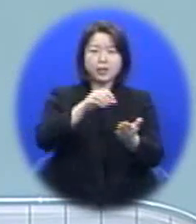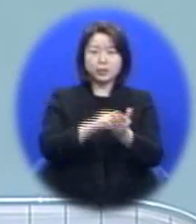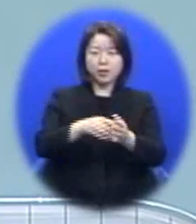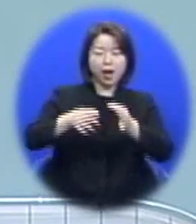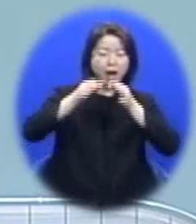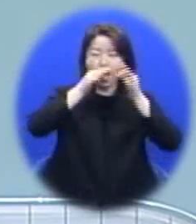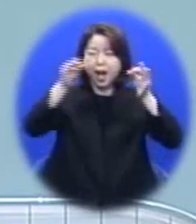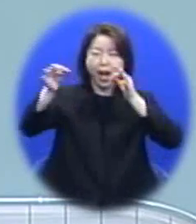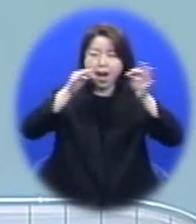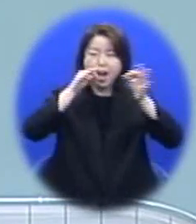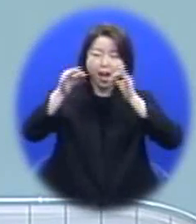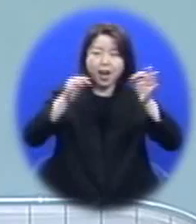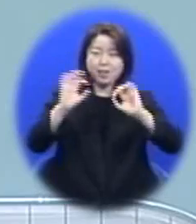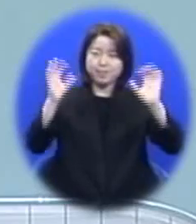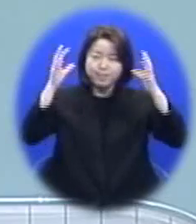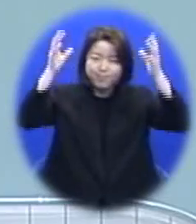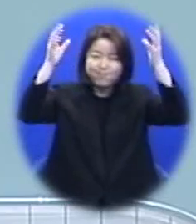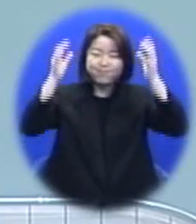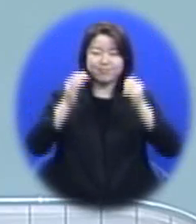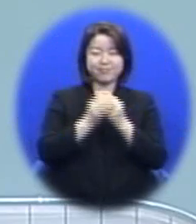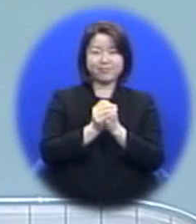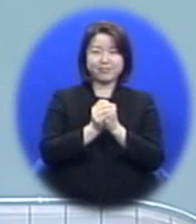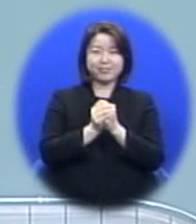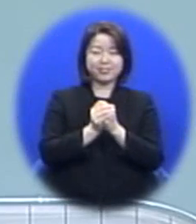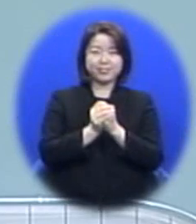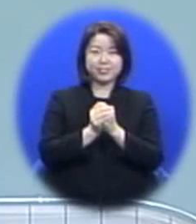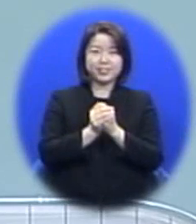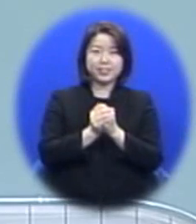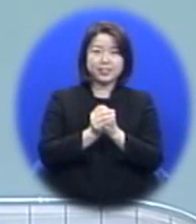지르고 박수를 치고 환호를 하더래요.